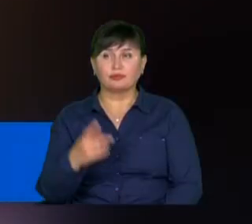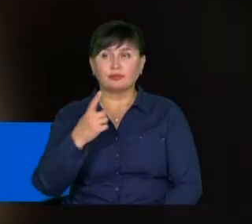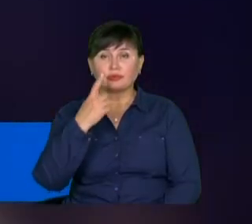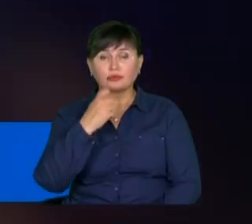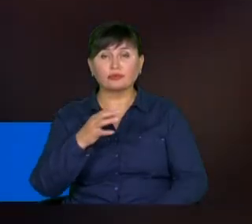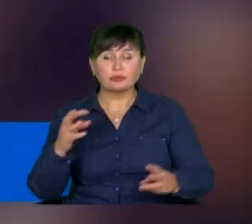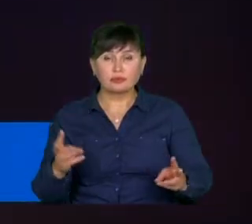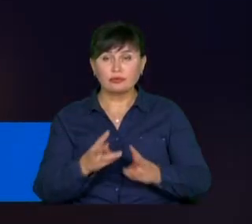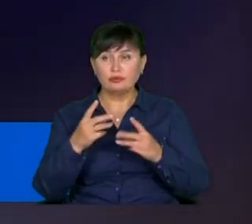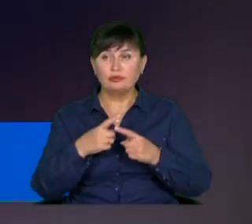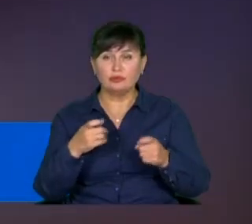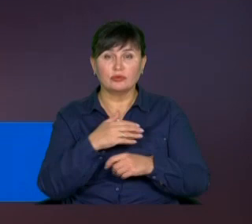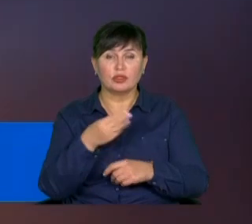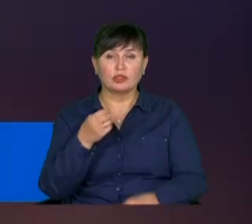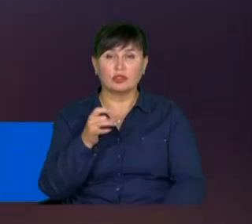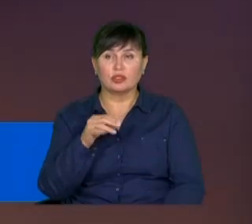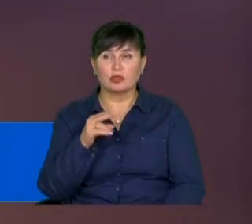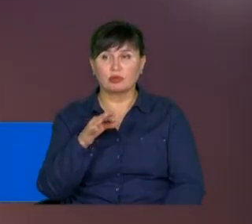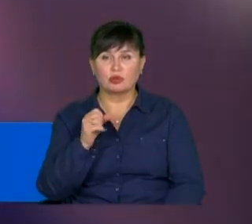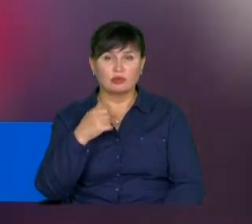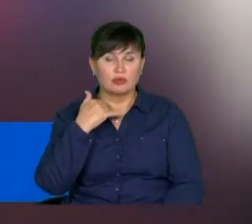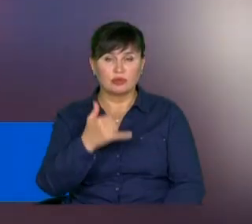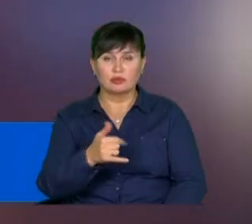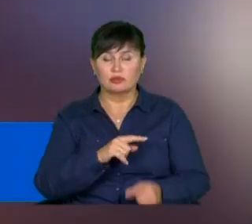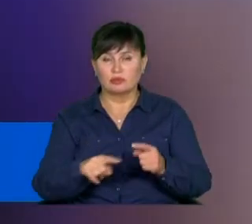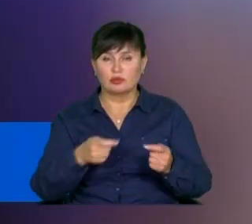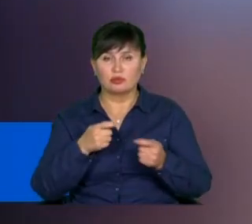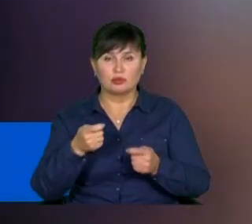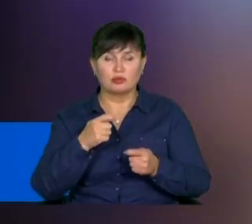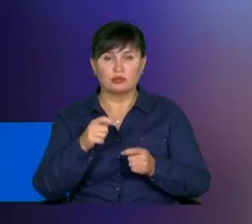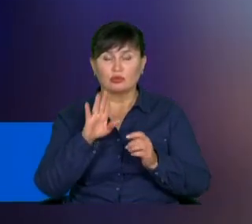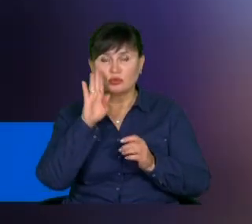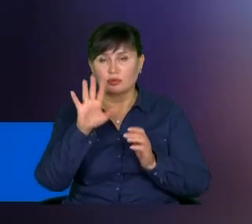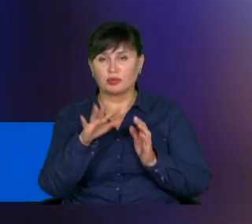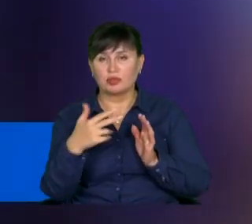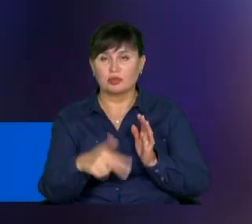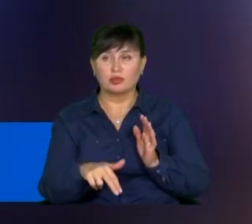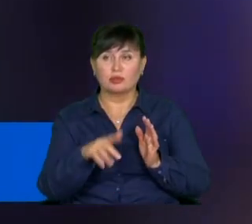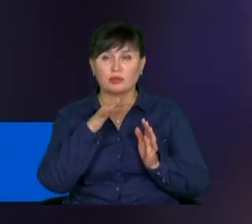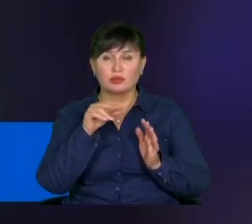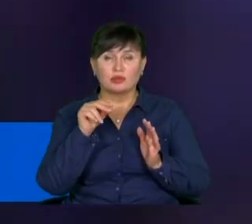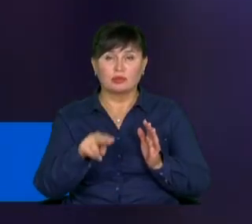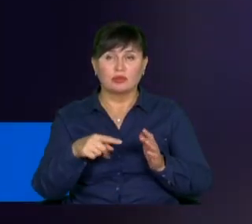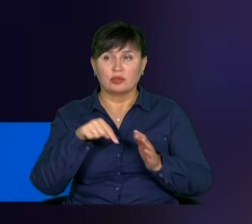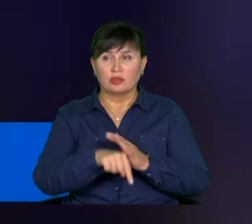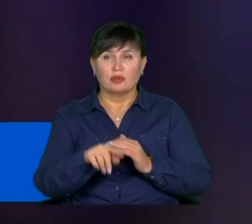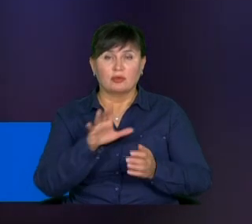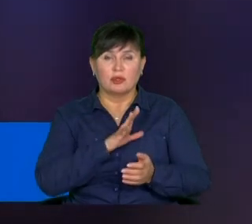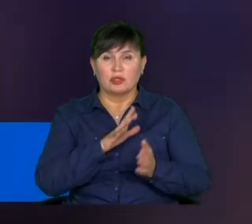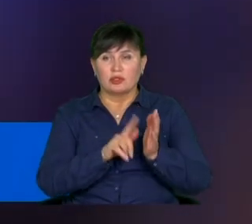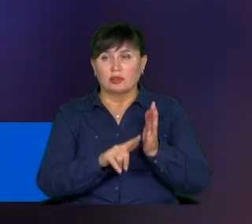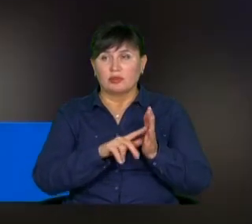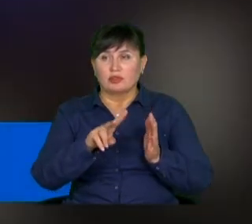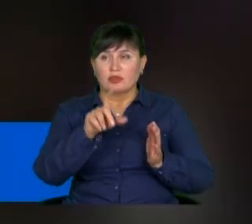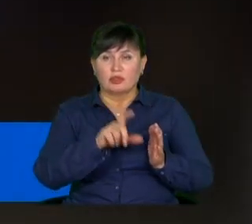о пожаре в хостеле по улице Шарипова поступило в Центр оперативного управления в 5:30 утра. В момент ЧП в здании находились 72